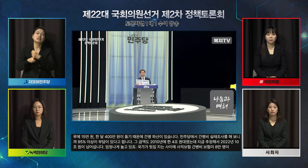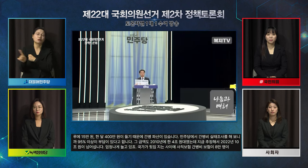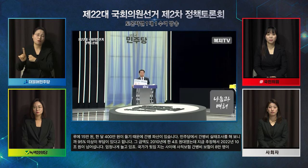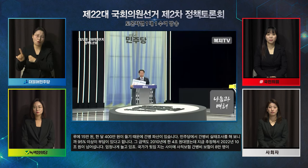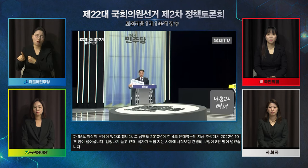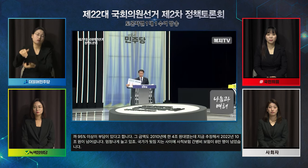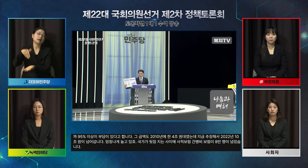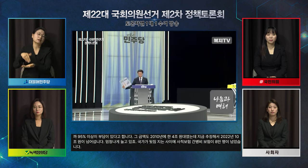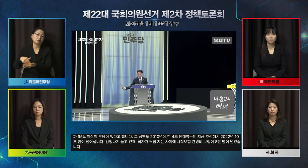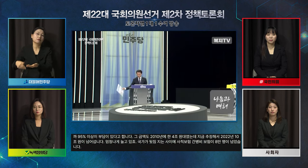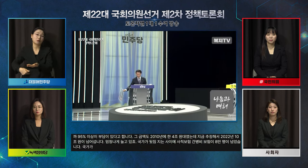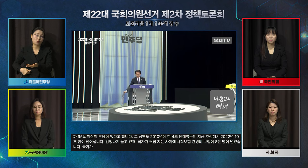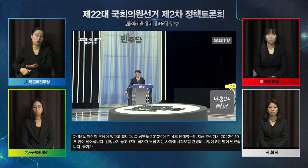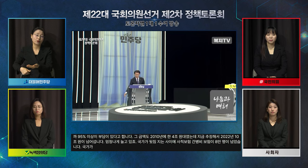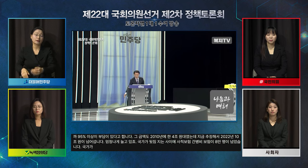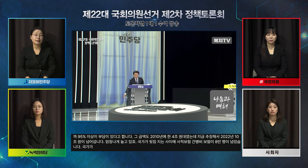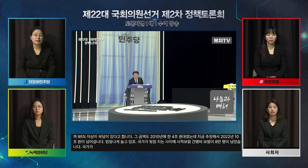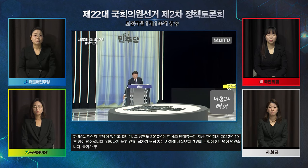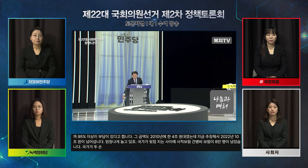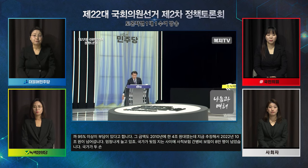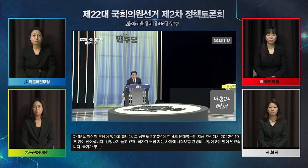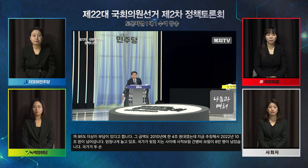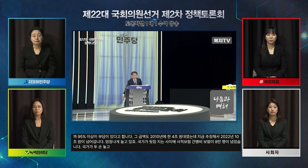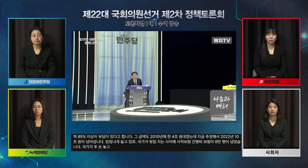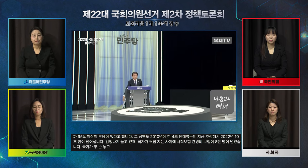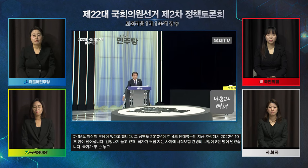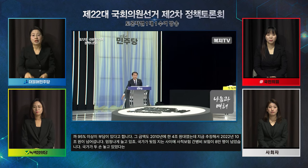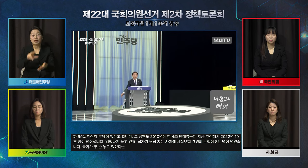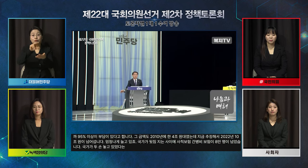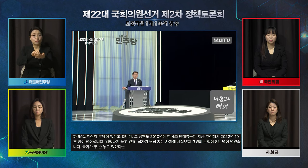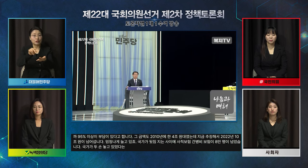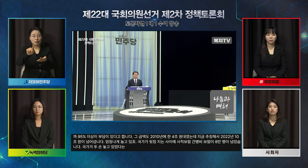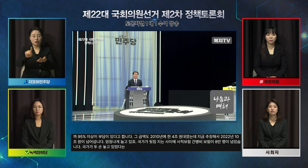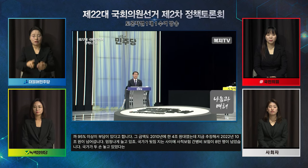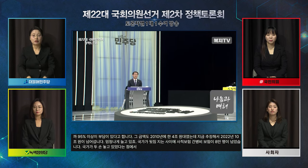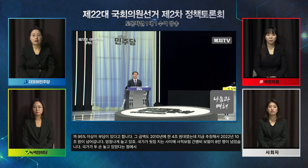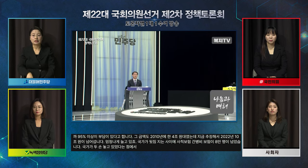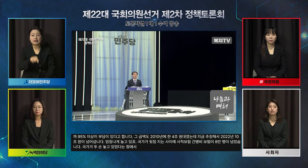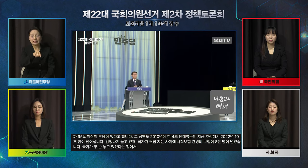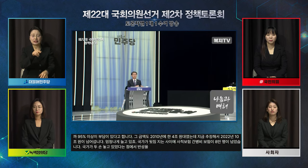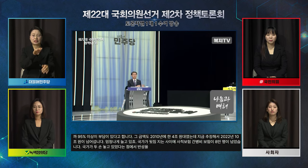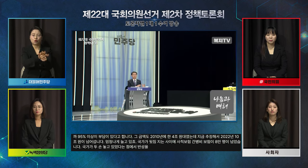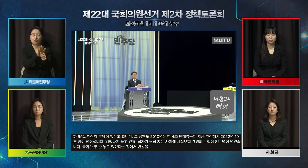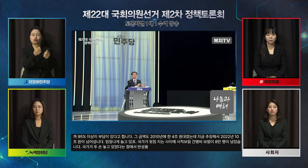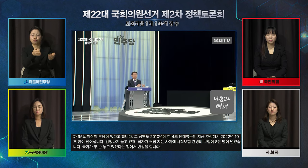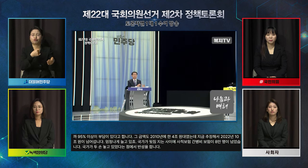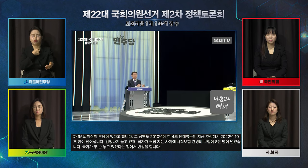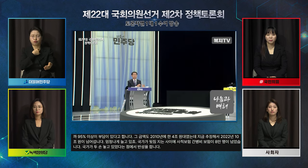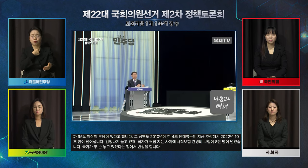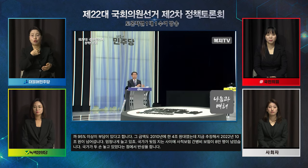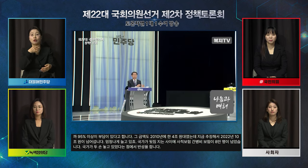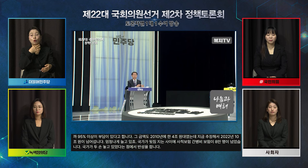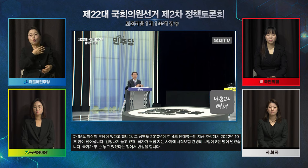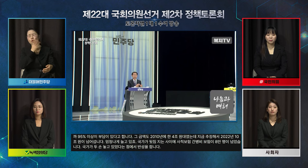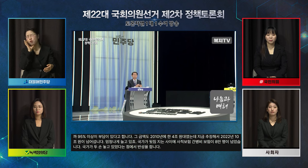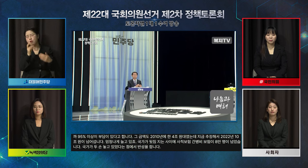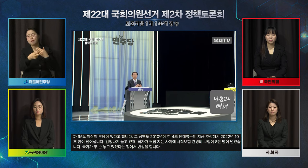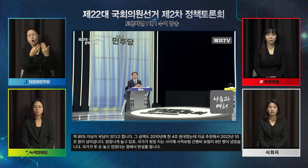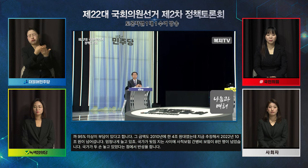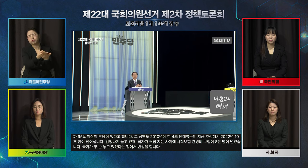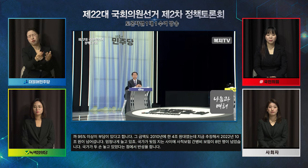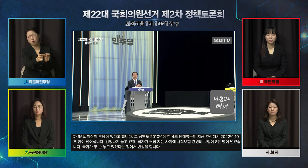반성으로부터 민주당은 출발합니다. 그런데 문제는 이걸 하는 데 있어서 방금 여당 측도